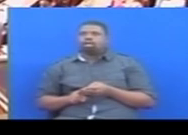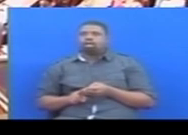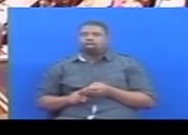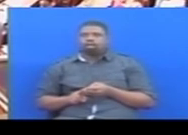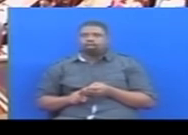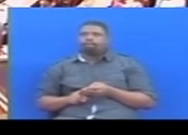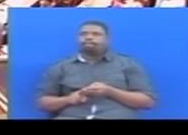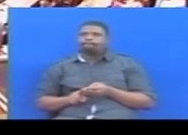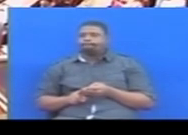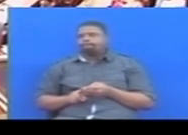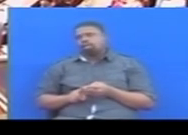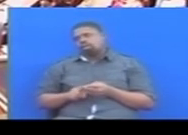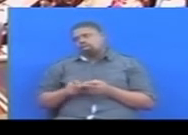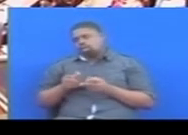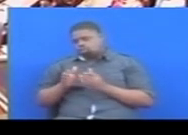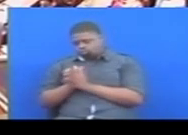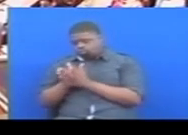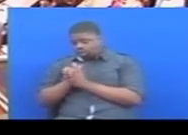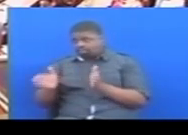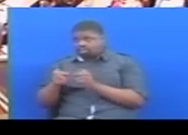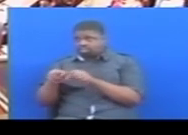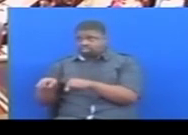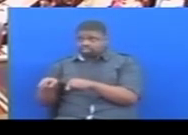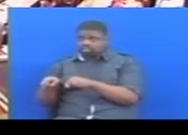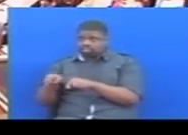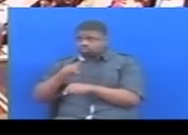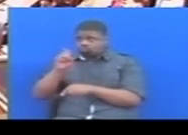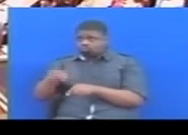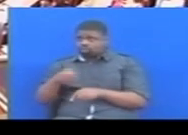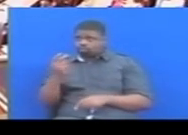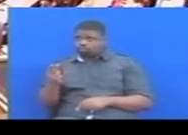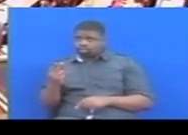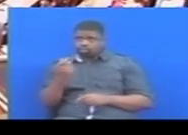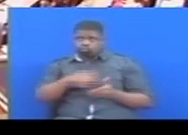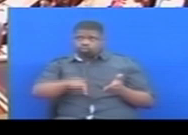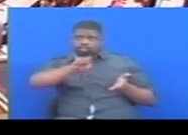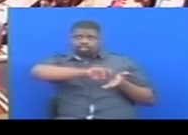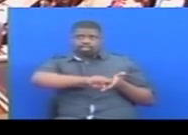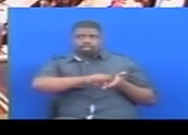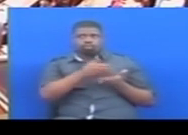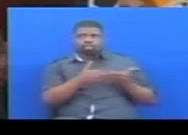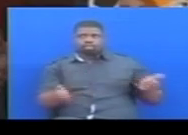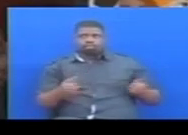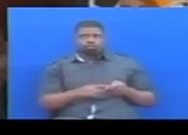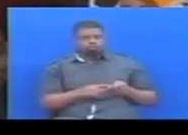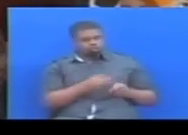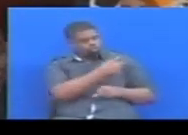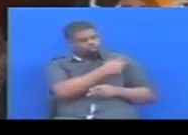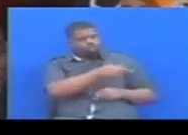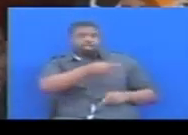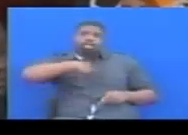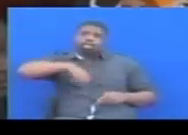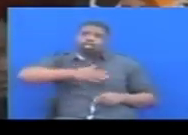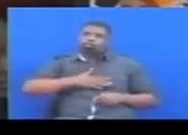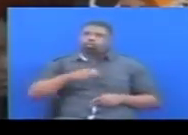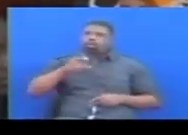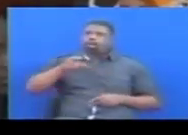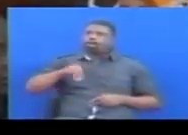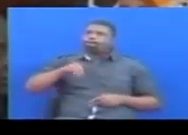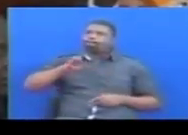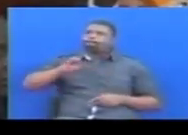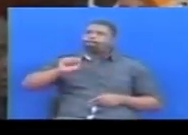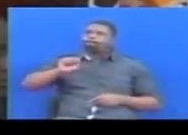maswali mawili ya nyongeza. Mheshimiwa Naibu Spika, kwa kuwa hospitali yetu ya Mpanda Manispaa